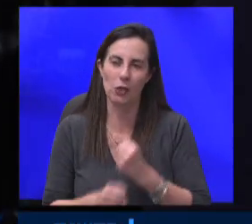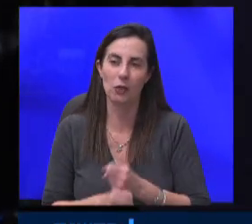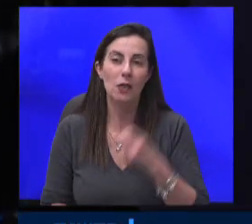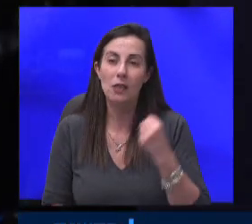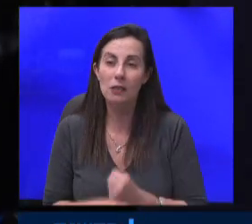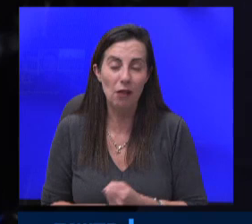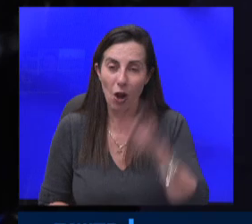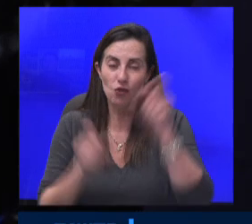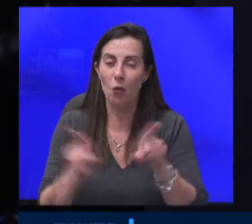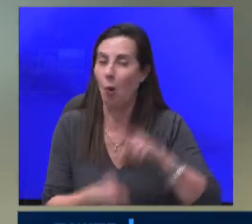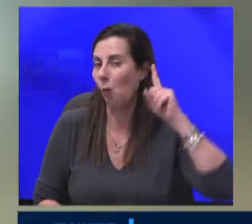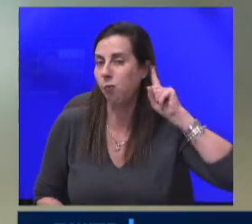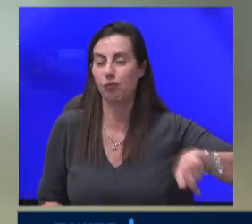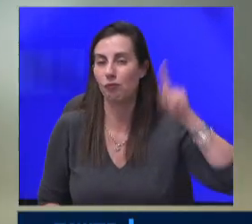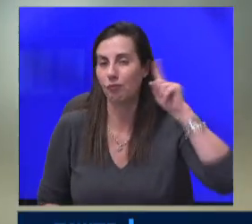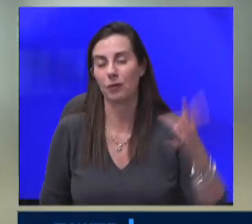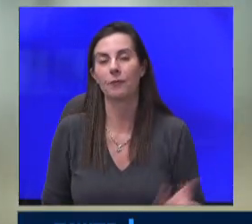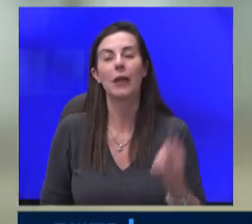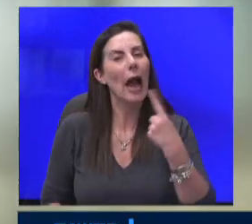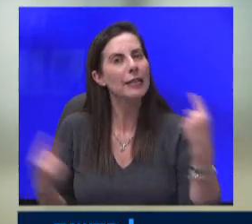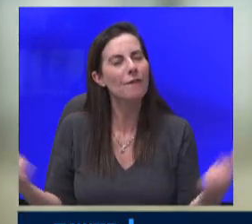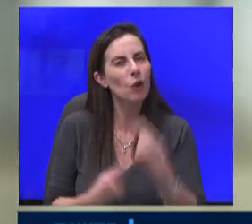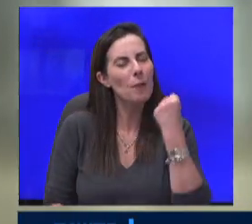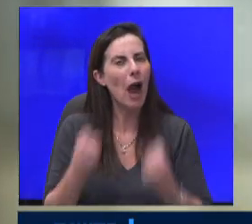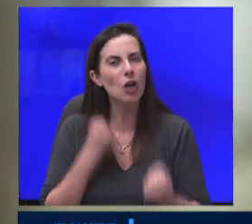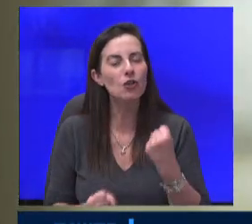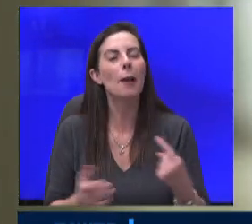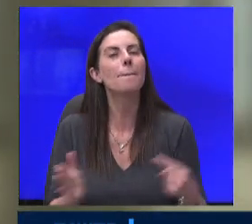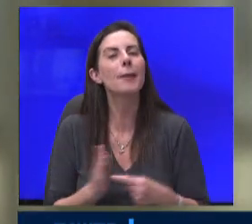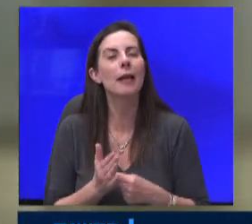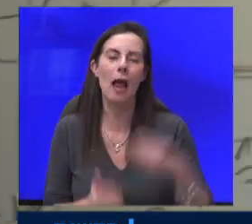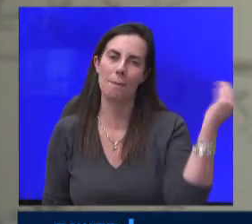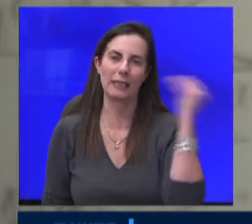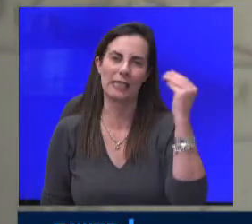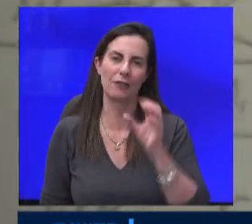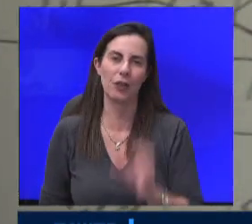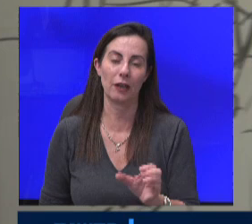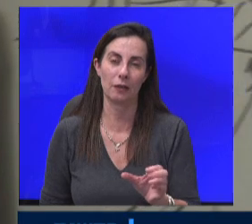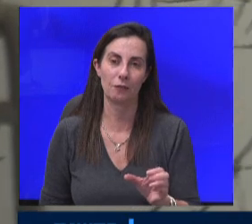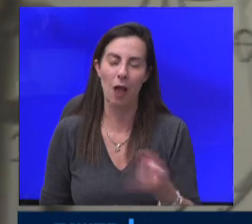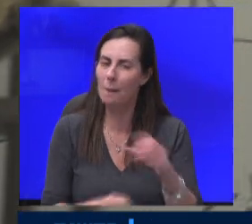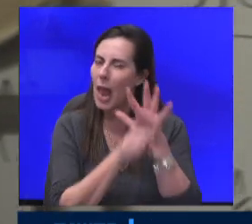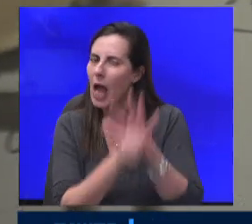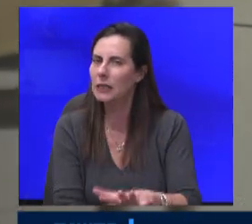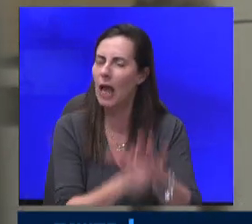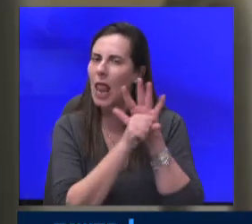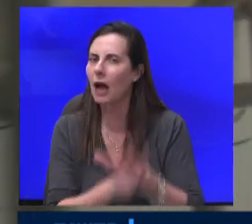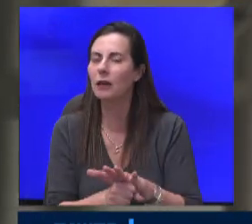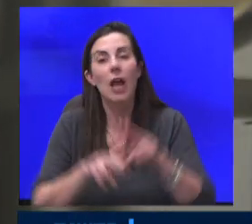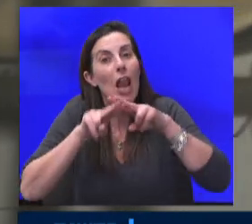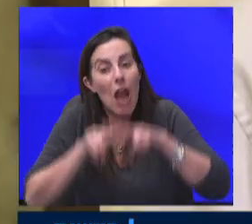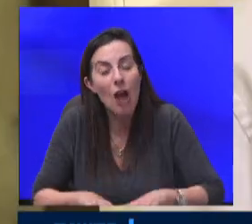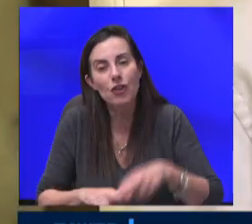דווקא לירידה בהיענות. אחד הוויכוחים הקשים נסוב סביב מערכת החינוך, ולחצים רבים הופעלו במטרה להשאיר לפחות את